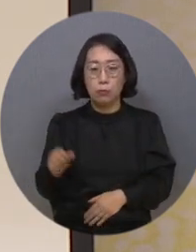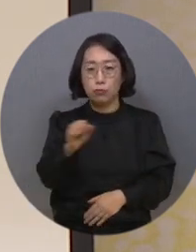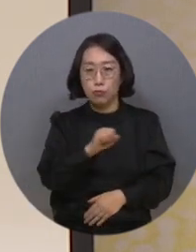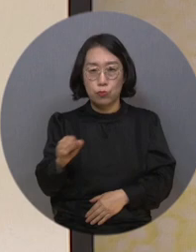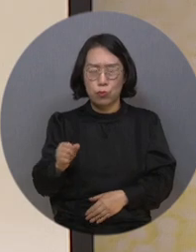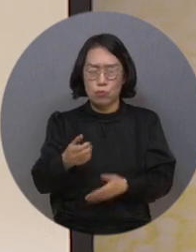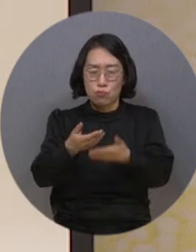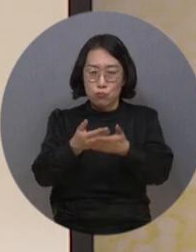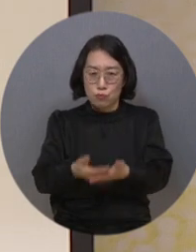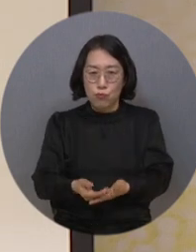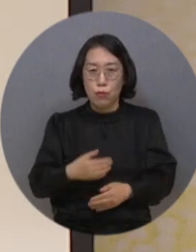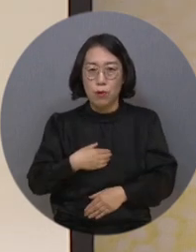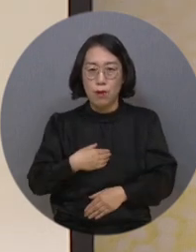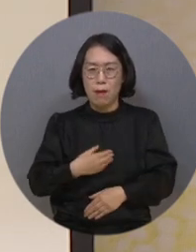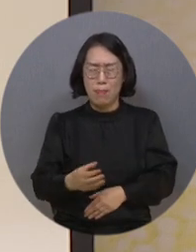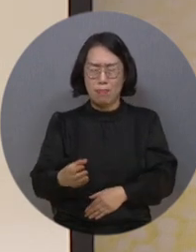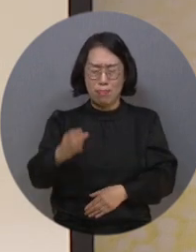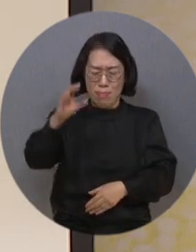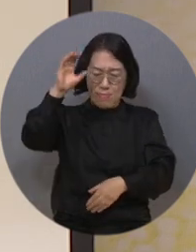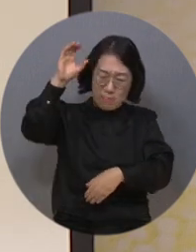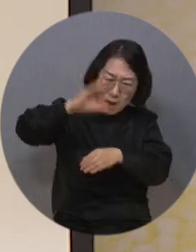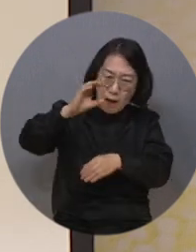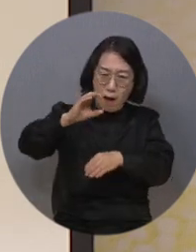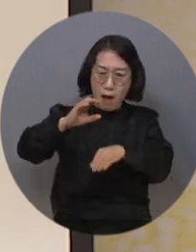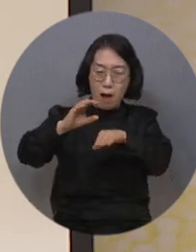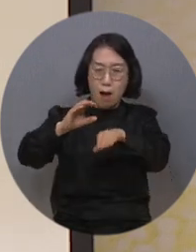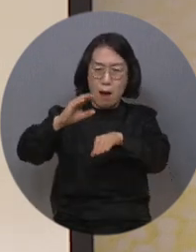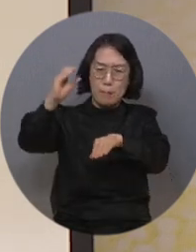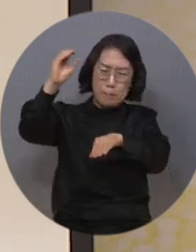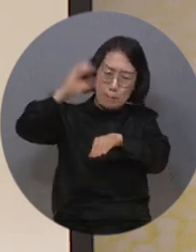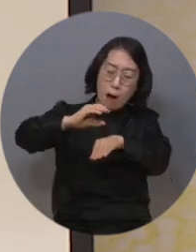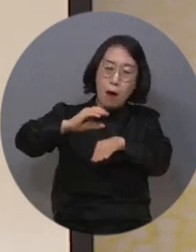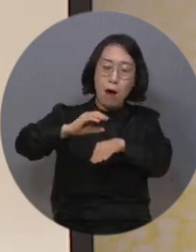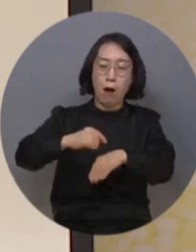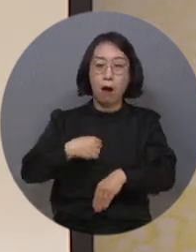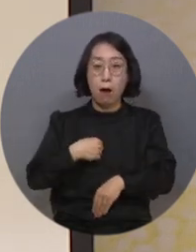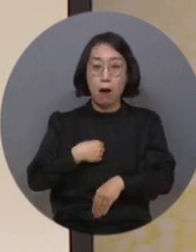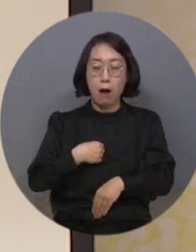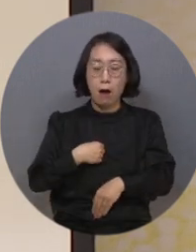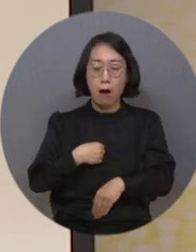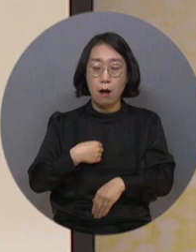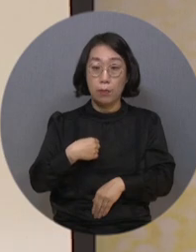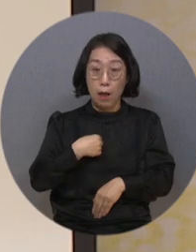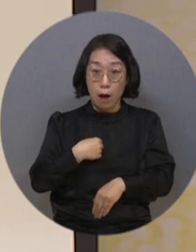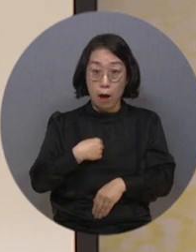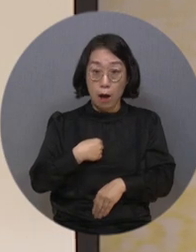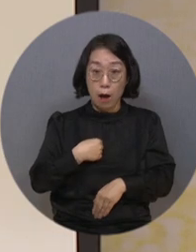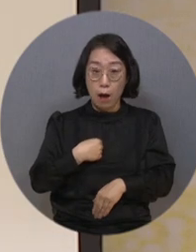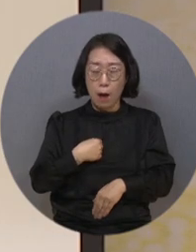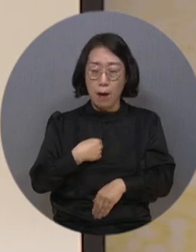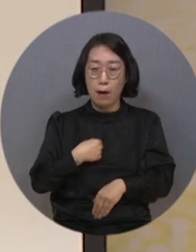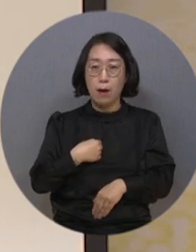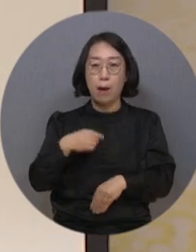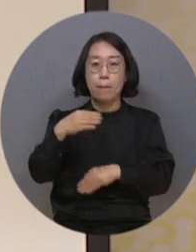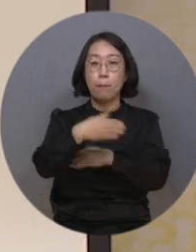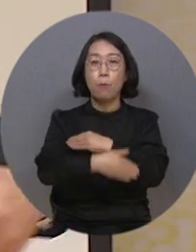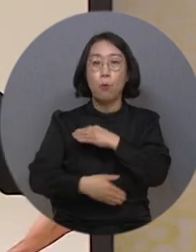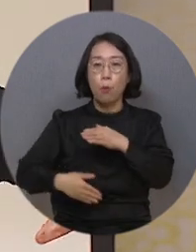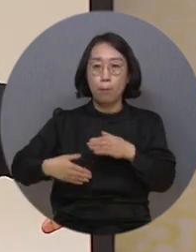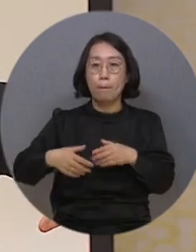1톤이란 파일이 팍 걷어친 거예요. 저는 그거를 맞고 하반신